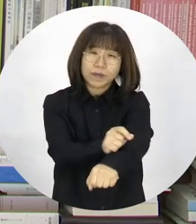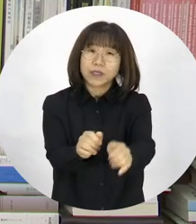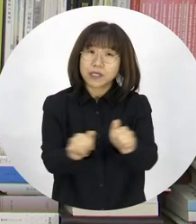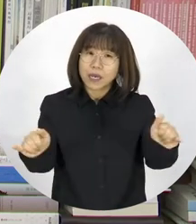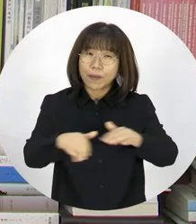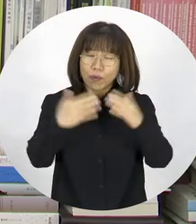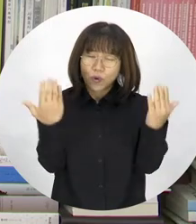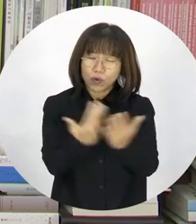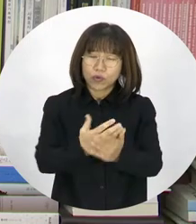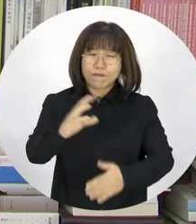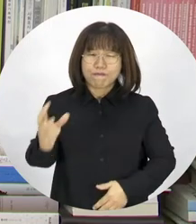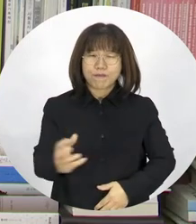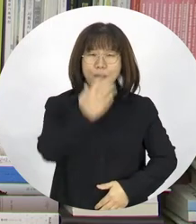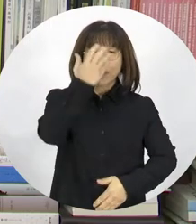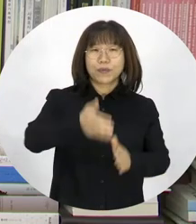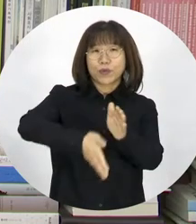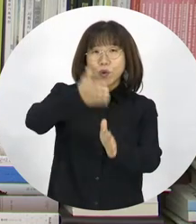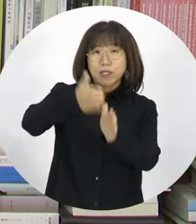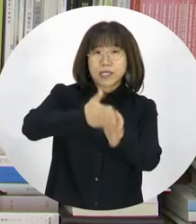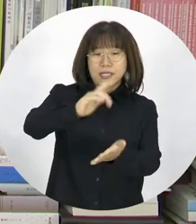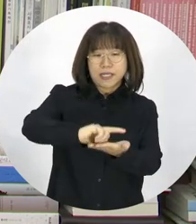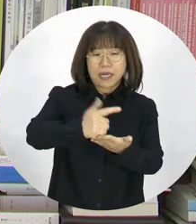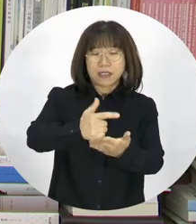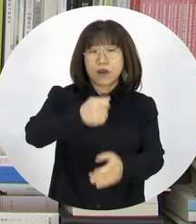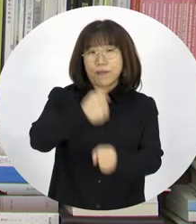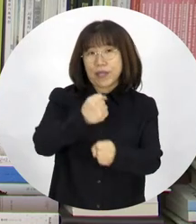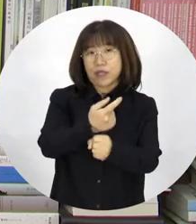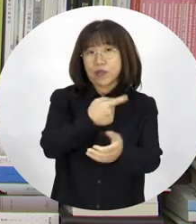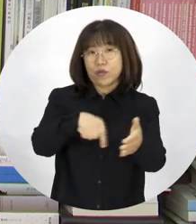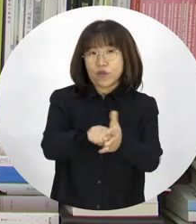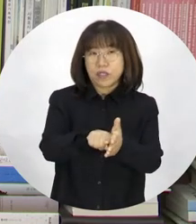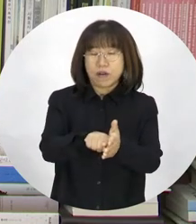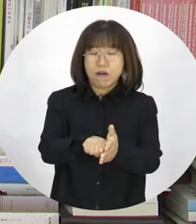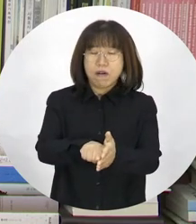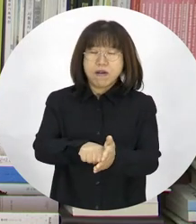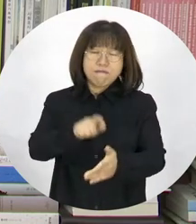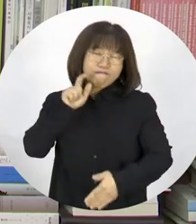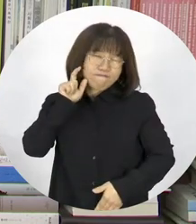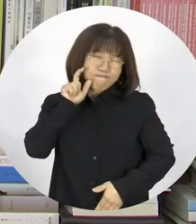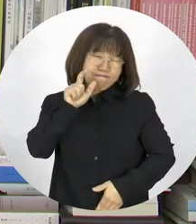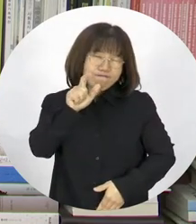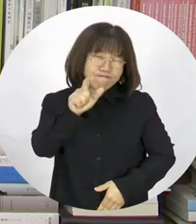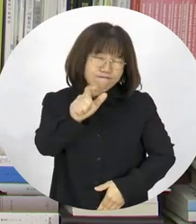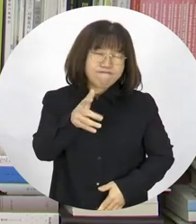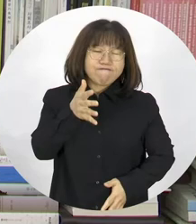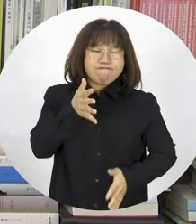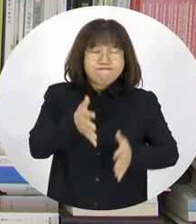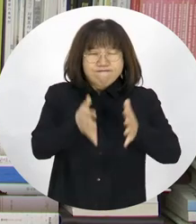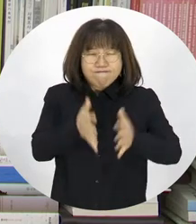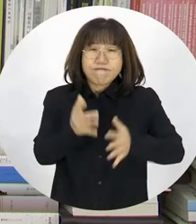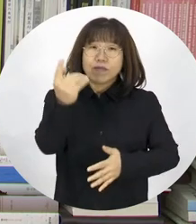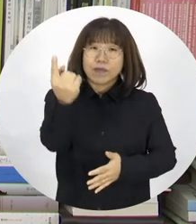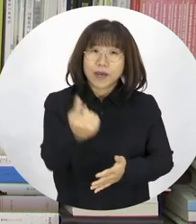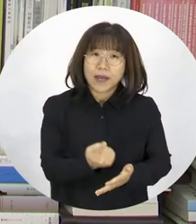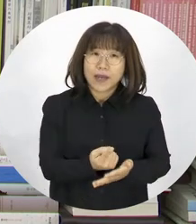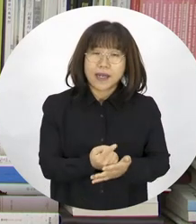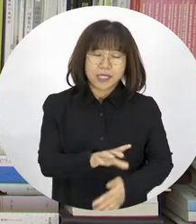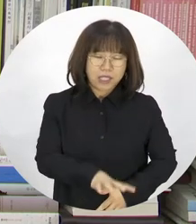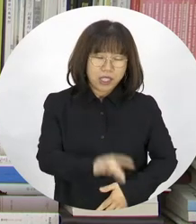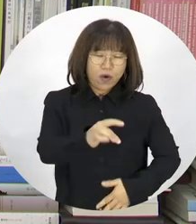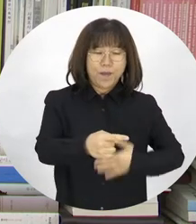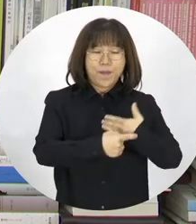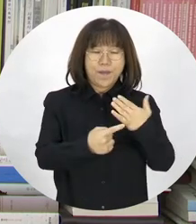만들겠다는 일관된 목표를 향해서 매진해 왔는데요. 그 초심을 잃지